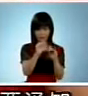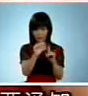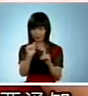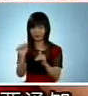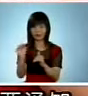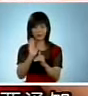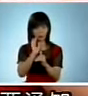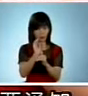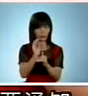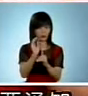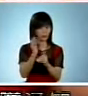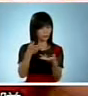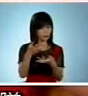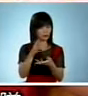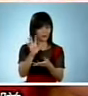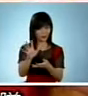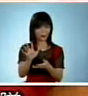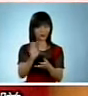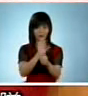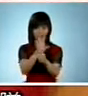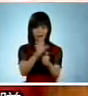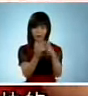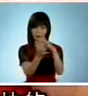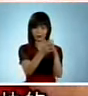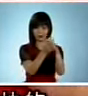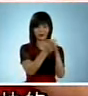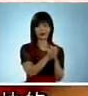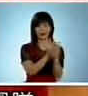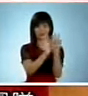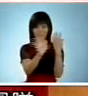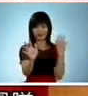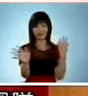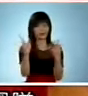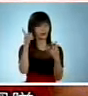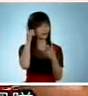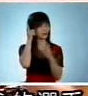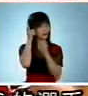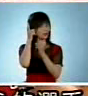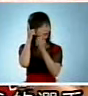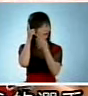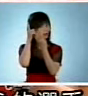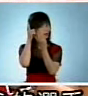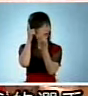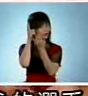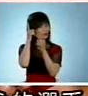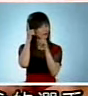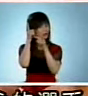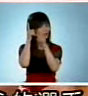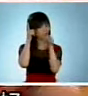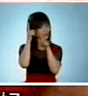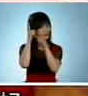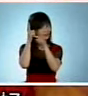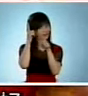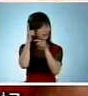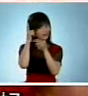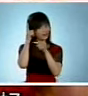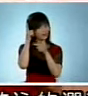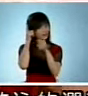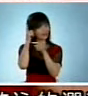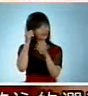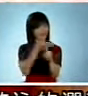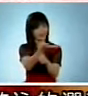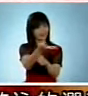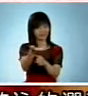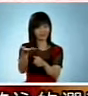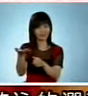类，如果我们有事情要通知比如说美国队，我们就可以很快的发简讯给美国队、通知所有参加游泳的选手，我们有分类好，